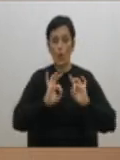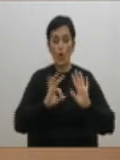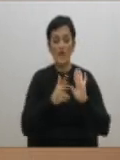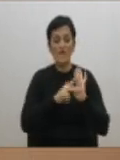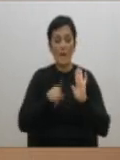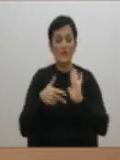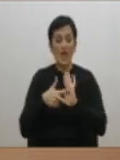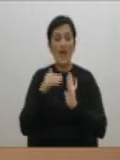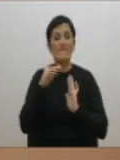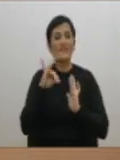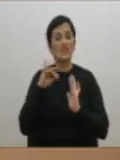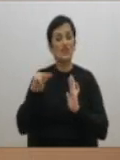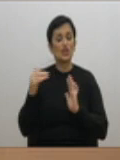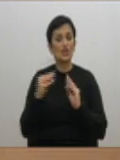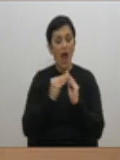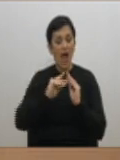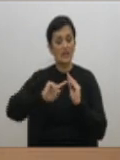8.8%, ფიჩის პროგნოზი არის